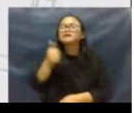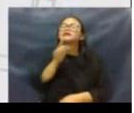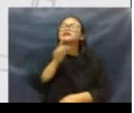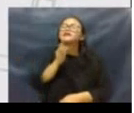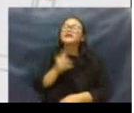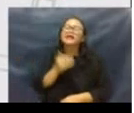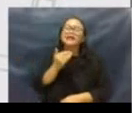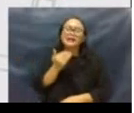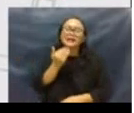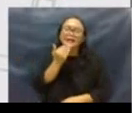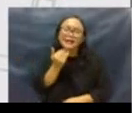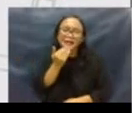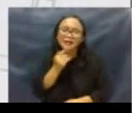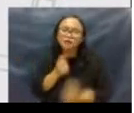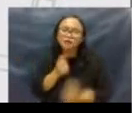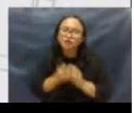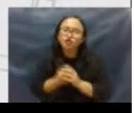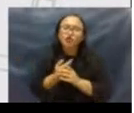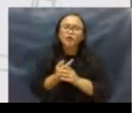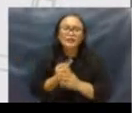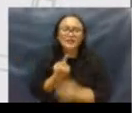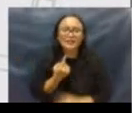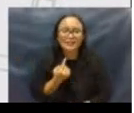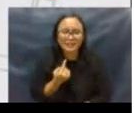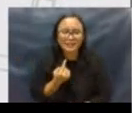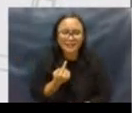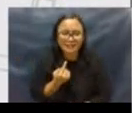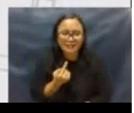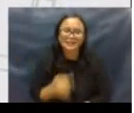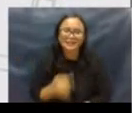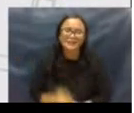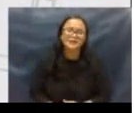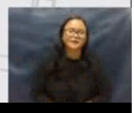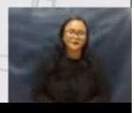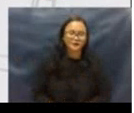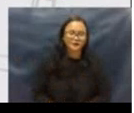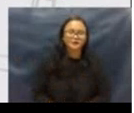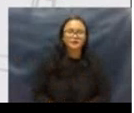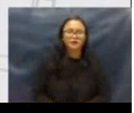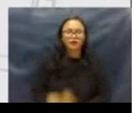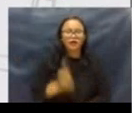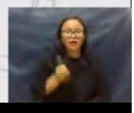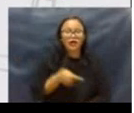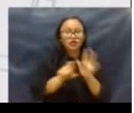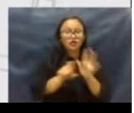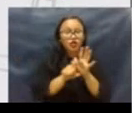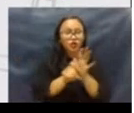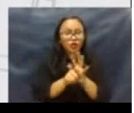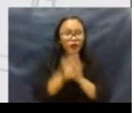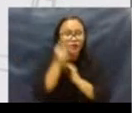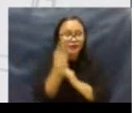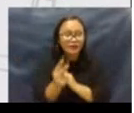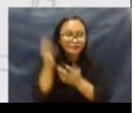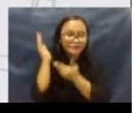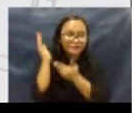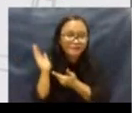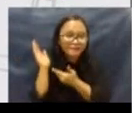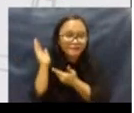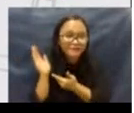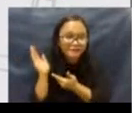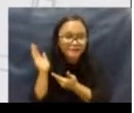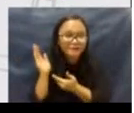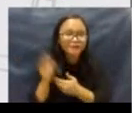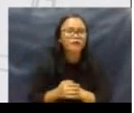naluriah. Saya akan berikan contoh, ini adalah contoh kartu pos, di sini ada flashcard. Jadi misalnya saya